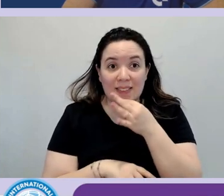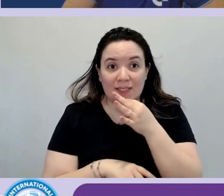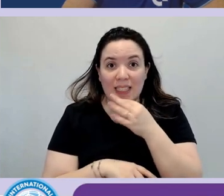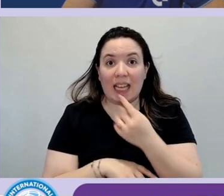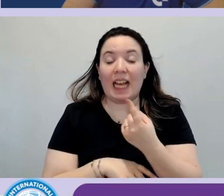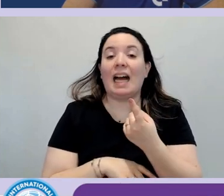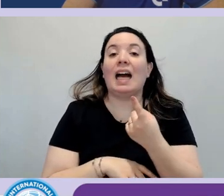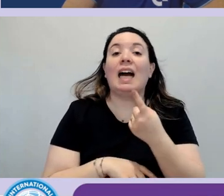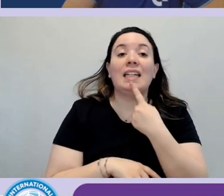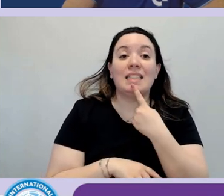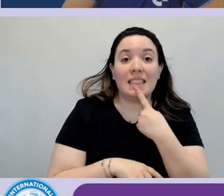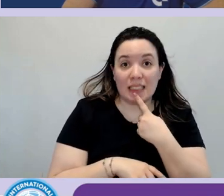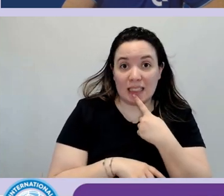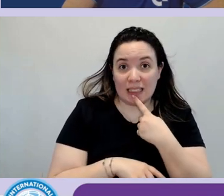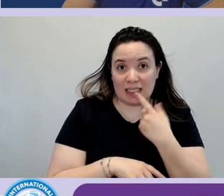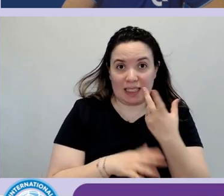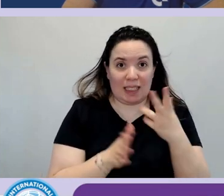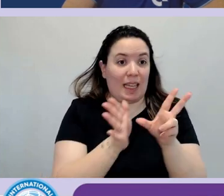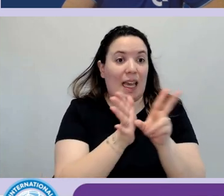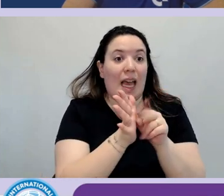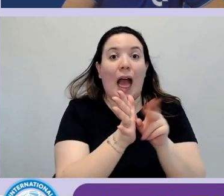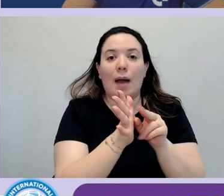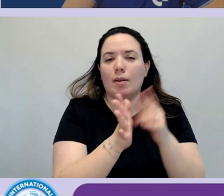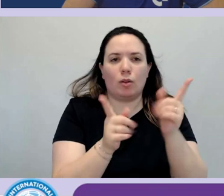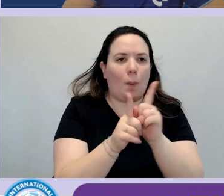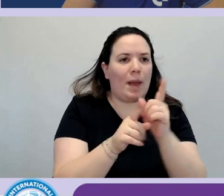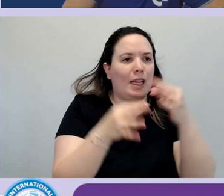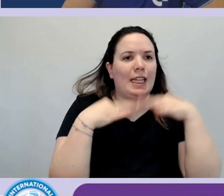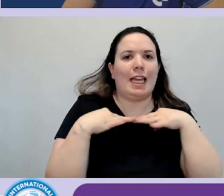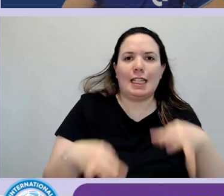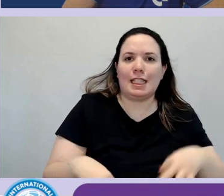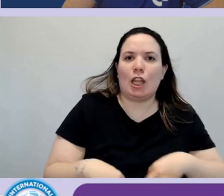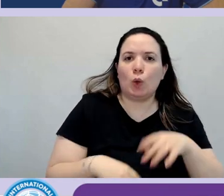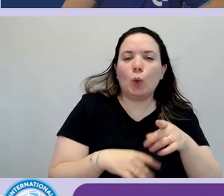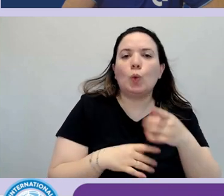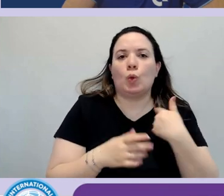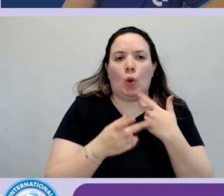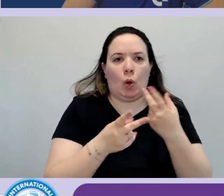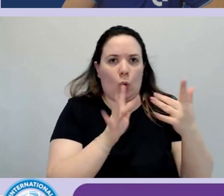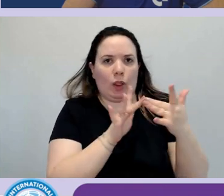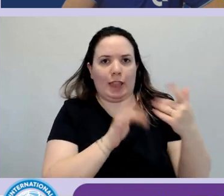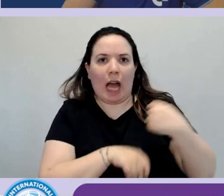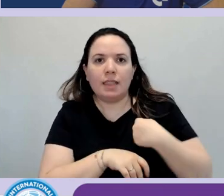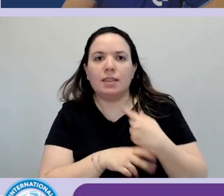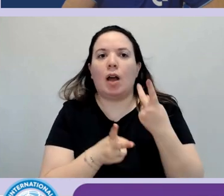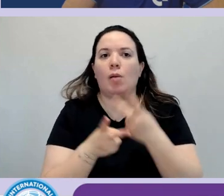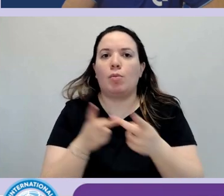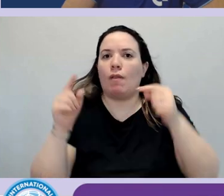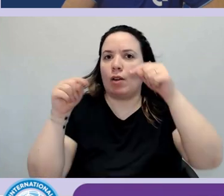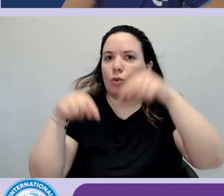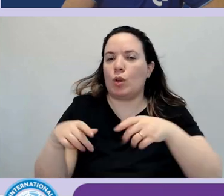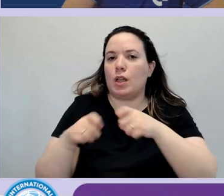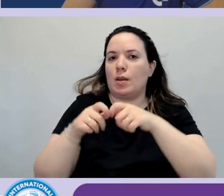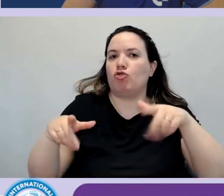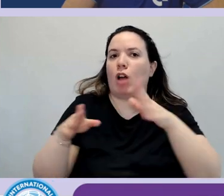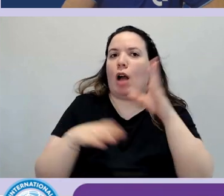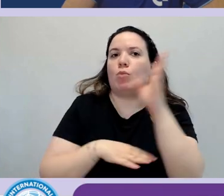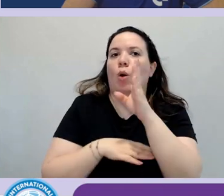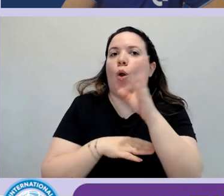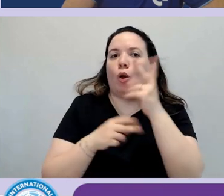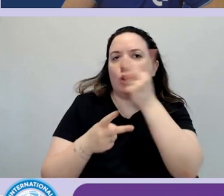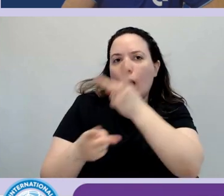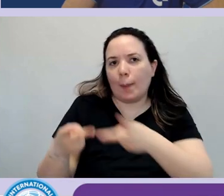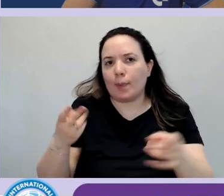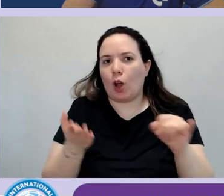sistemi qui a Bologna Quando ci contattano come invat e tutto quanto Insomma noi mostriamo come come dire possono